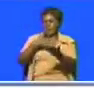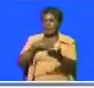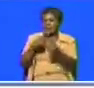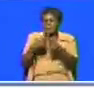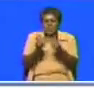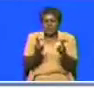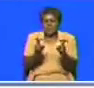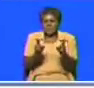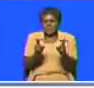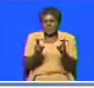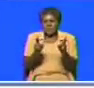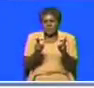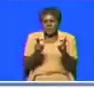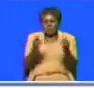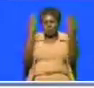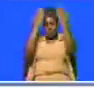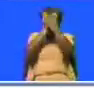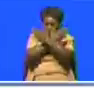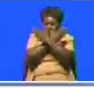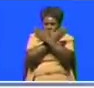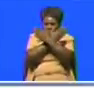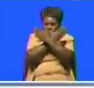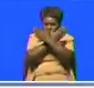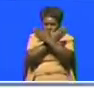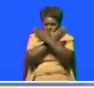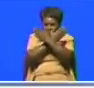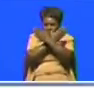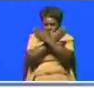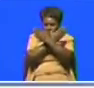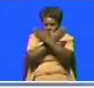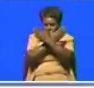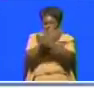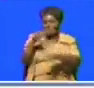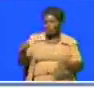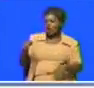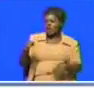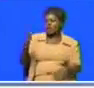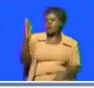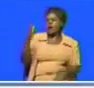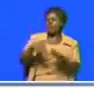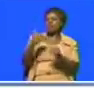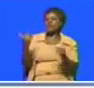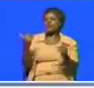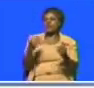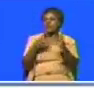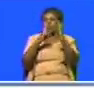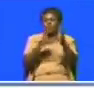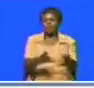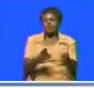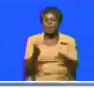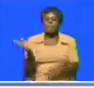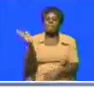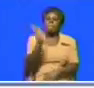hawa hawapewi nafasi, ni ile tu usiku ghafla binvu unaambiwa walinzi wameondolewa. Mm-hmm. Na wameambiwa ripoti kwa vituo vyao